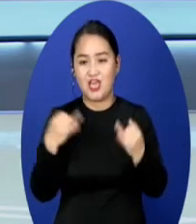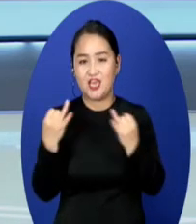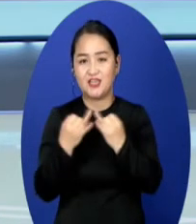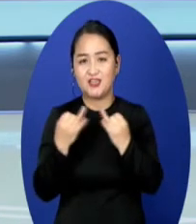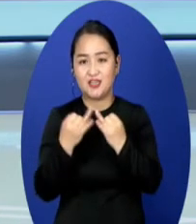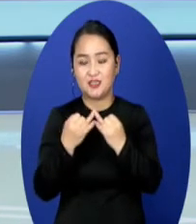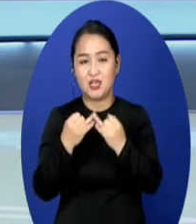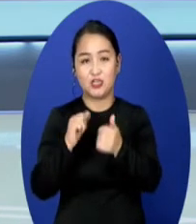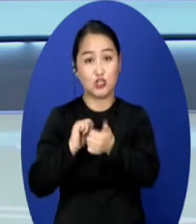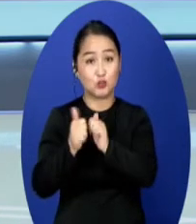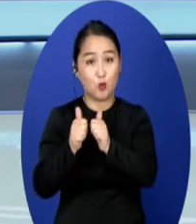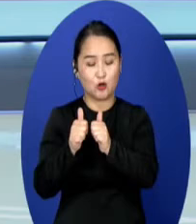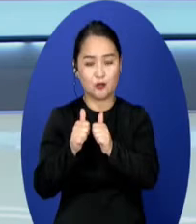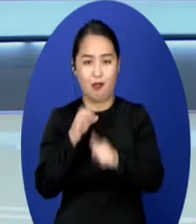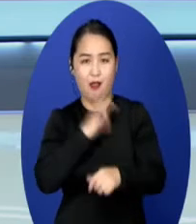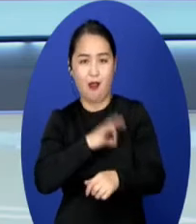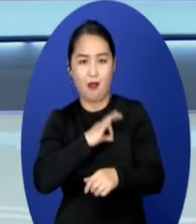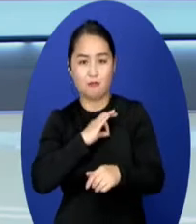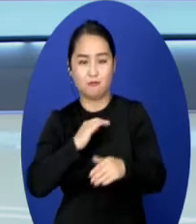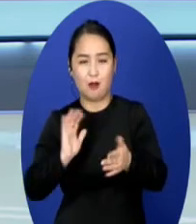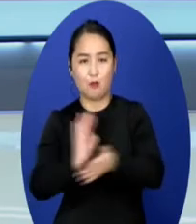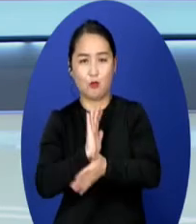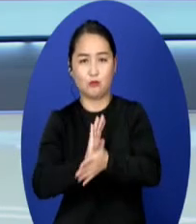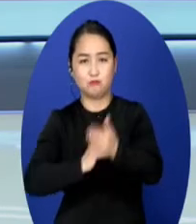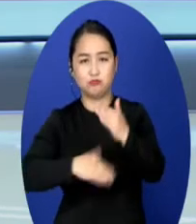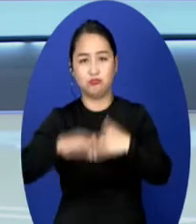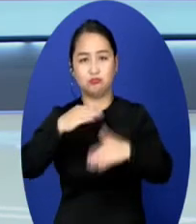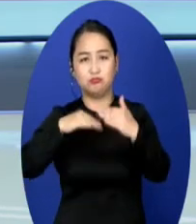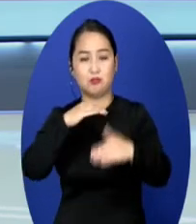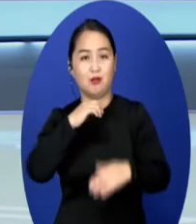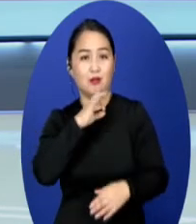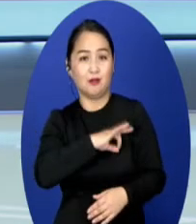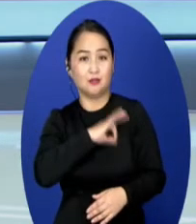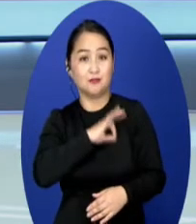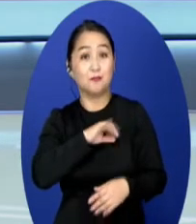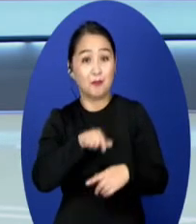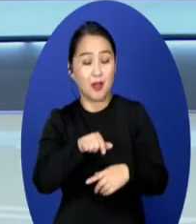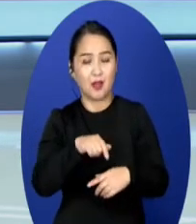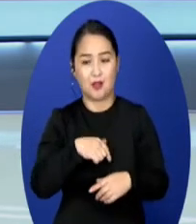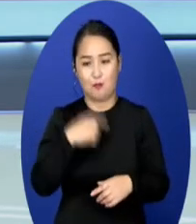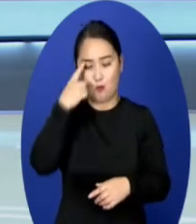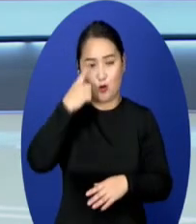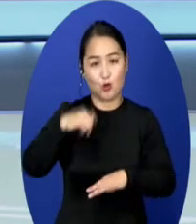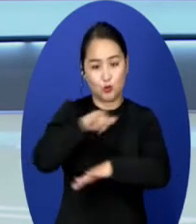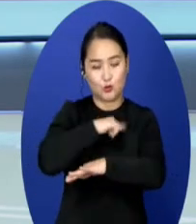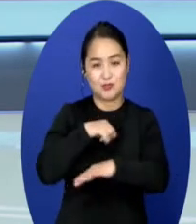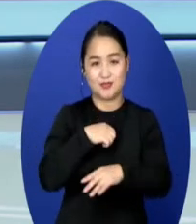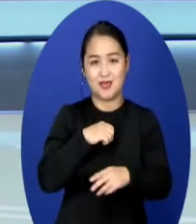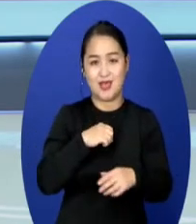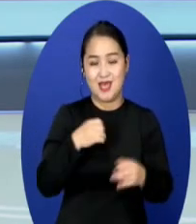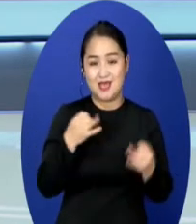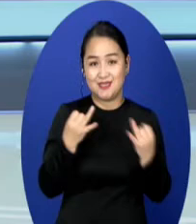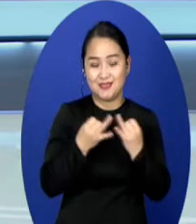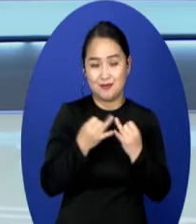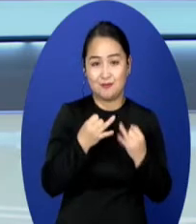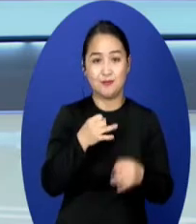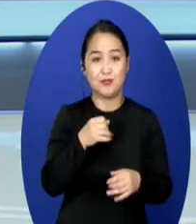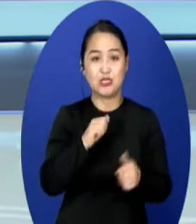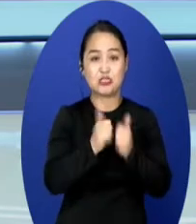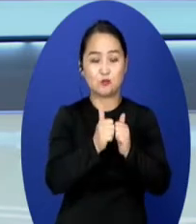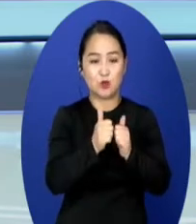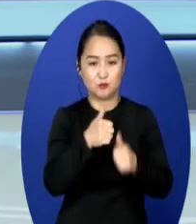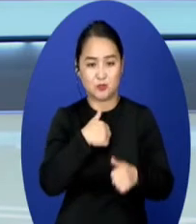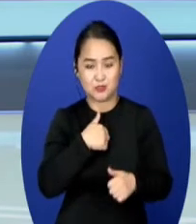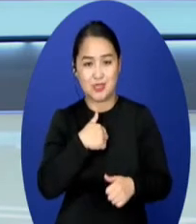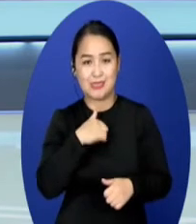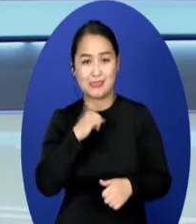илүү хурдстай хөгжиж, ашиг орлого нэмэгдэж байна. Манай улсад ч мөн цахим спорт мэрэгжлийн түвшинд хүрч тамирчид олон улсын чанартай тэмцээнд